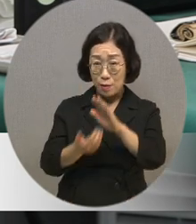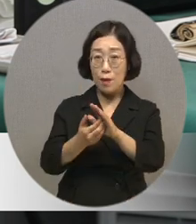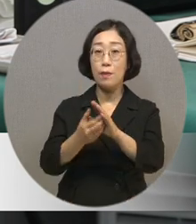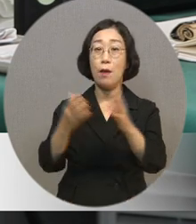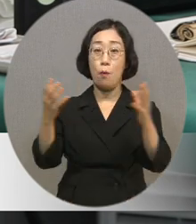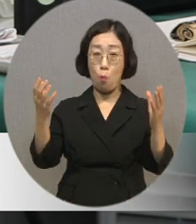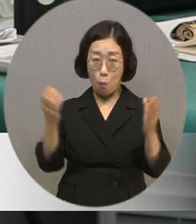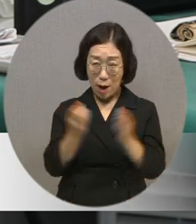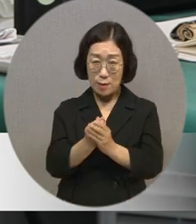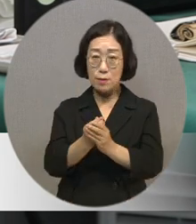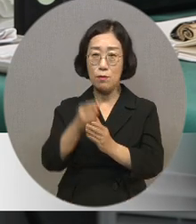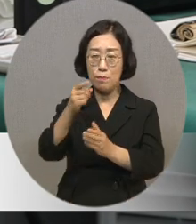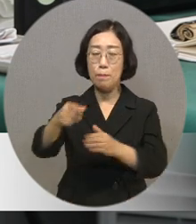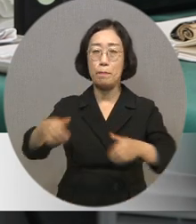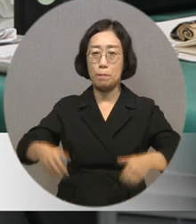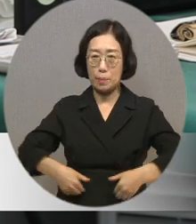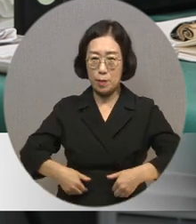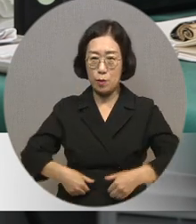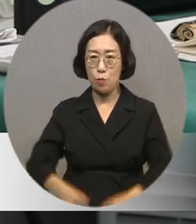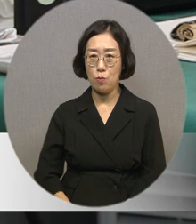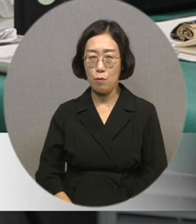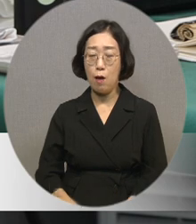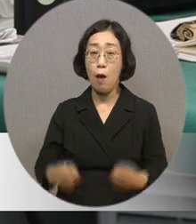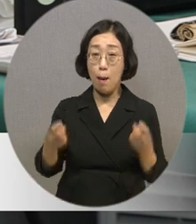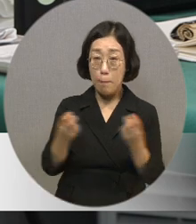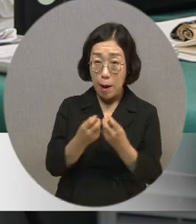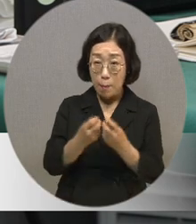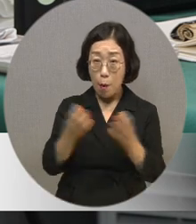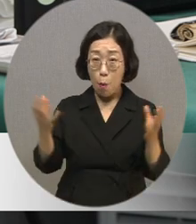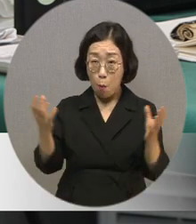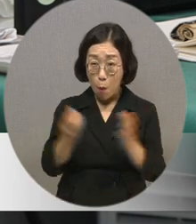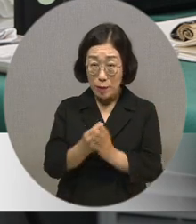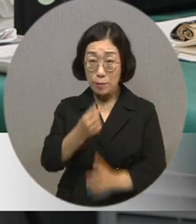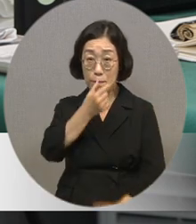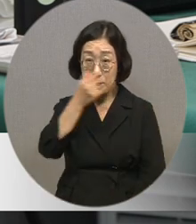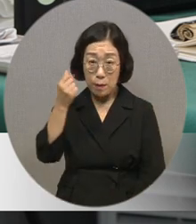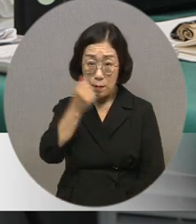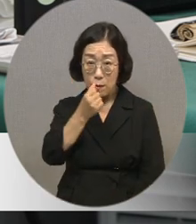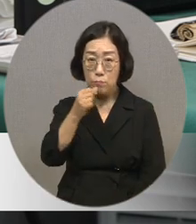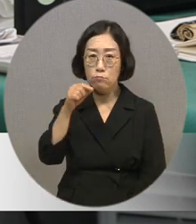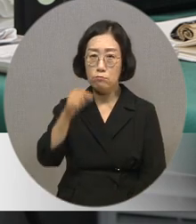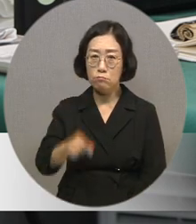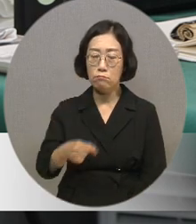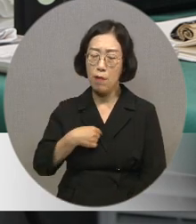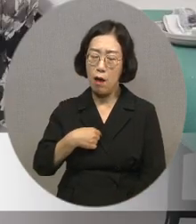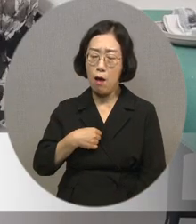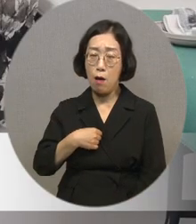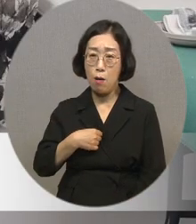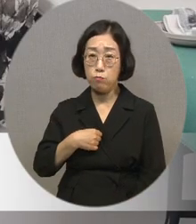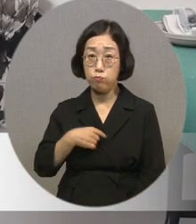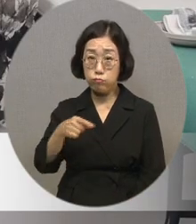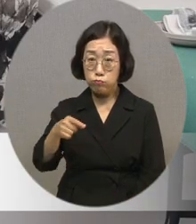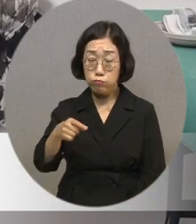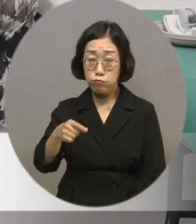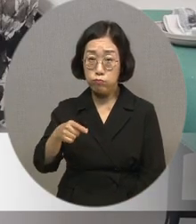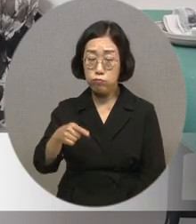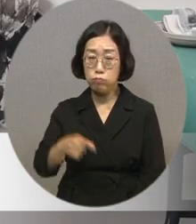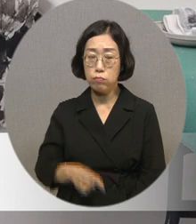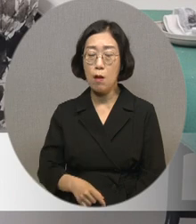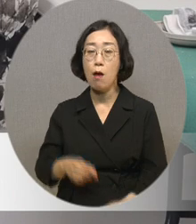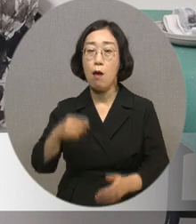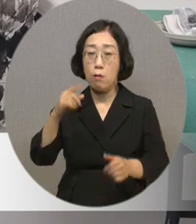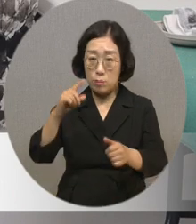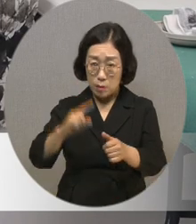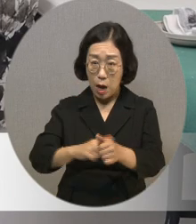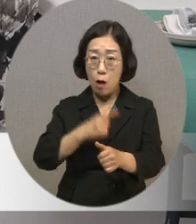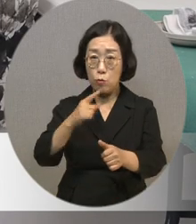돼야 돼요. 필법이 완성된 뒤에 내가 우도하지 않았지만은 그럴 때는 화선지에 딱